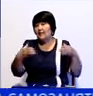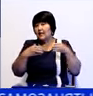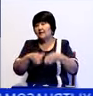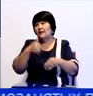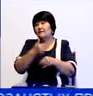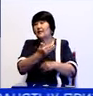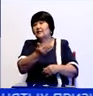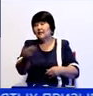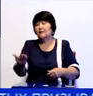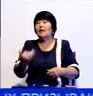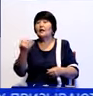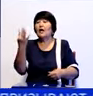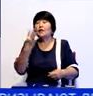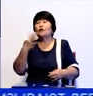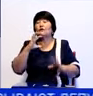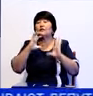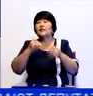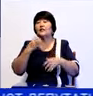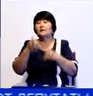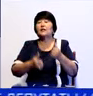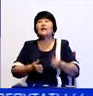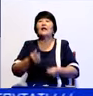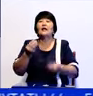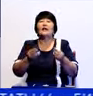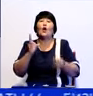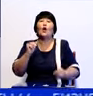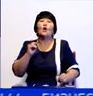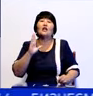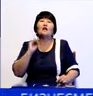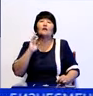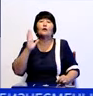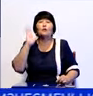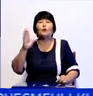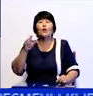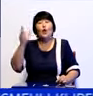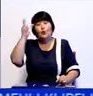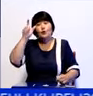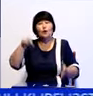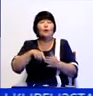главе с вами на 4-ю Всемирные игры кочевников, которые пройдут в турецком городе